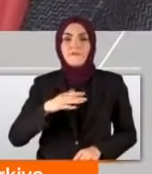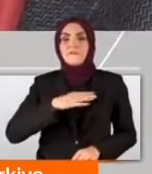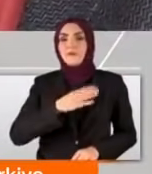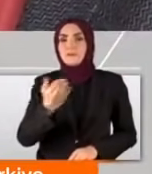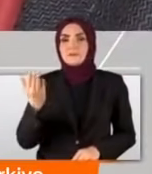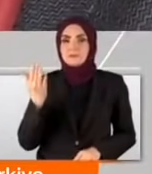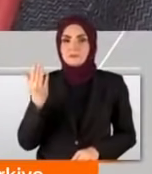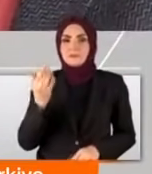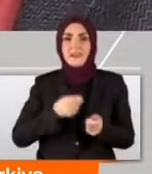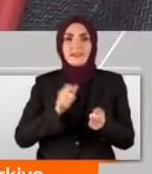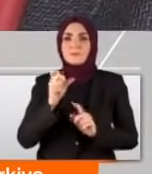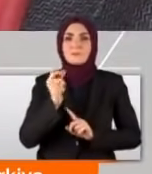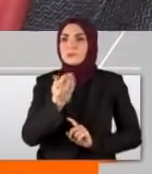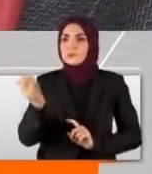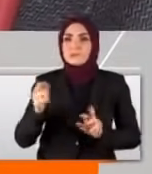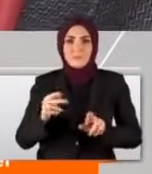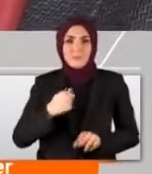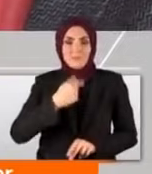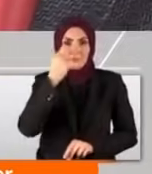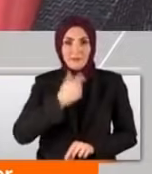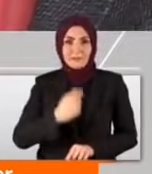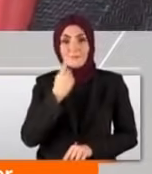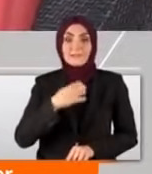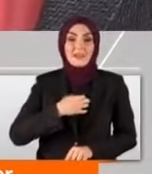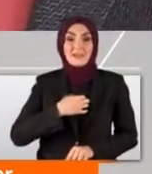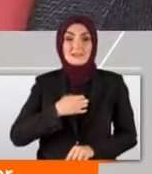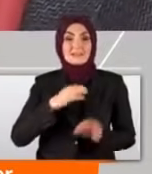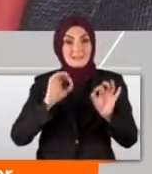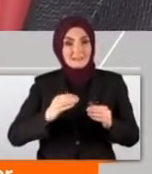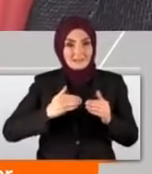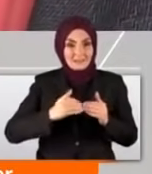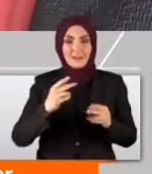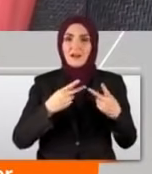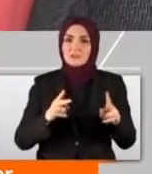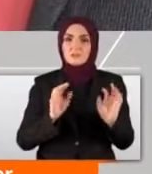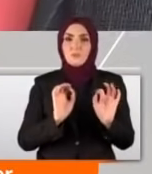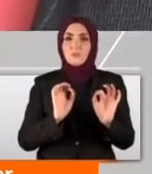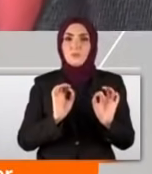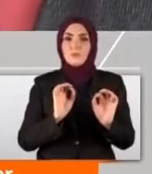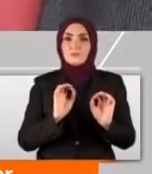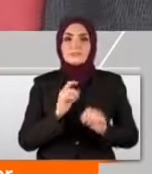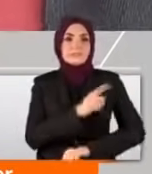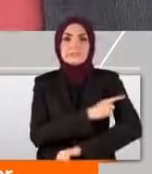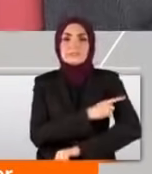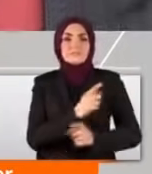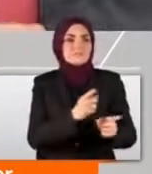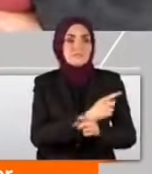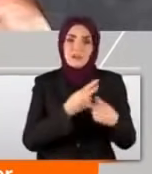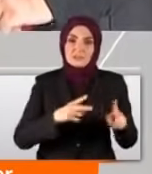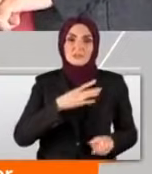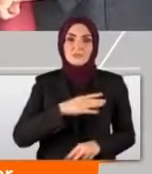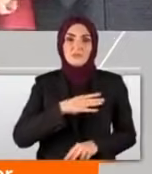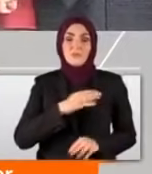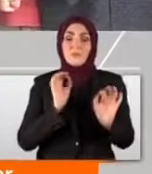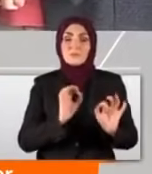gibi 1 Haziran itibariyle açılabilecek olan sınıfların açılmasından yanayım. Sizce hangi sınıflar açılmalı peki? Özellikle birinci